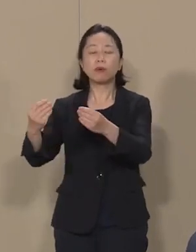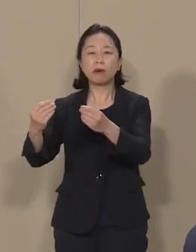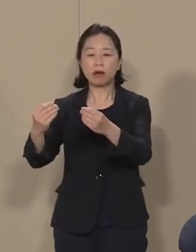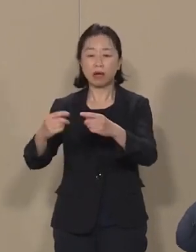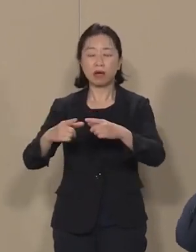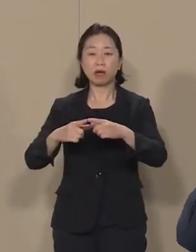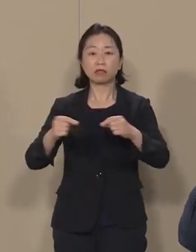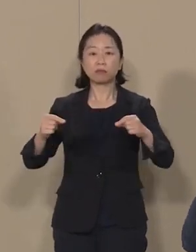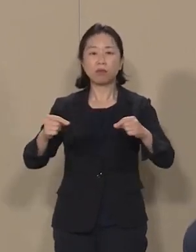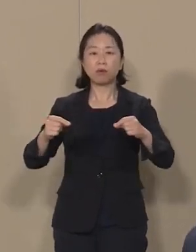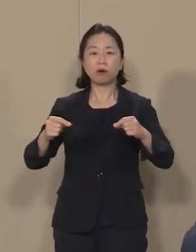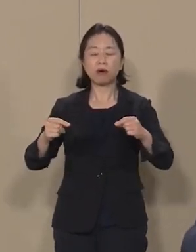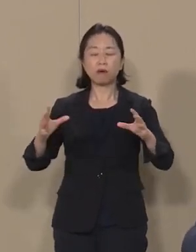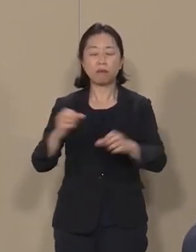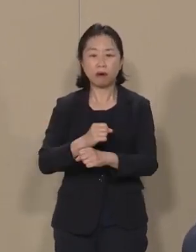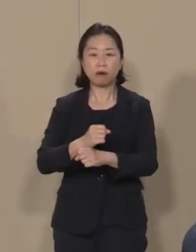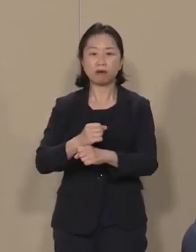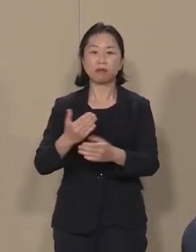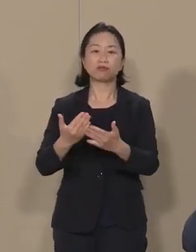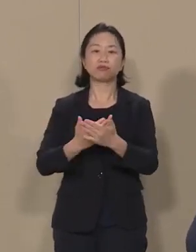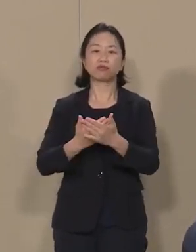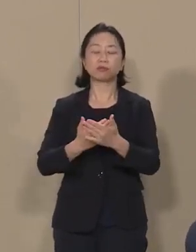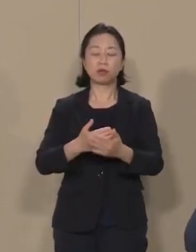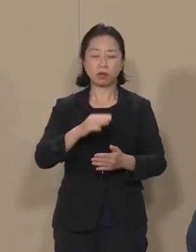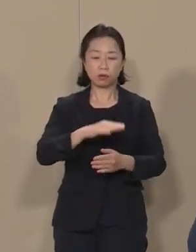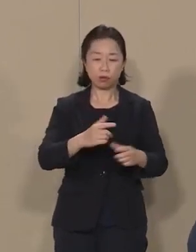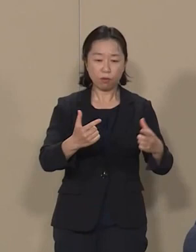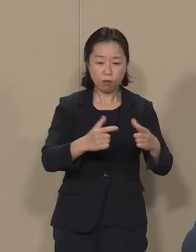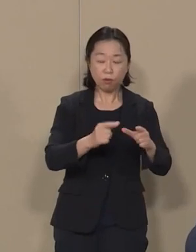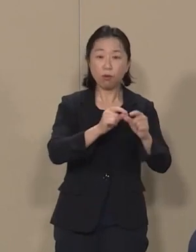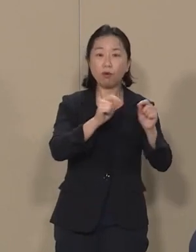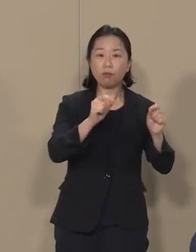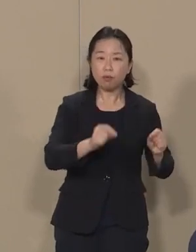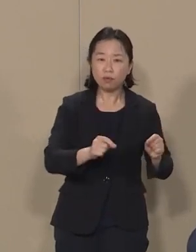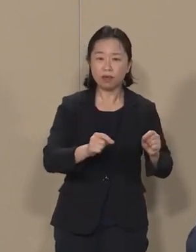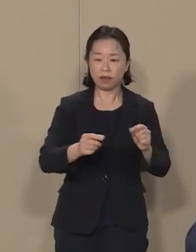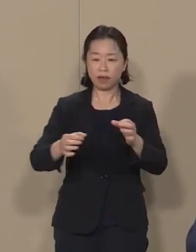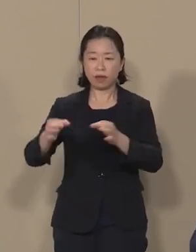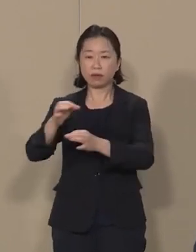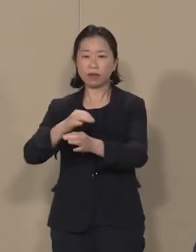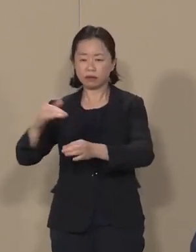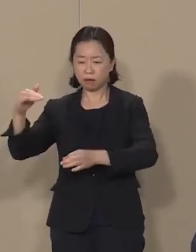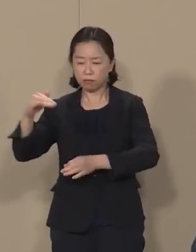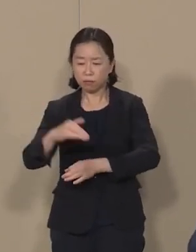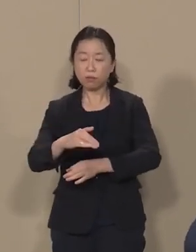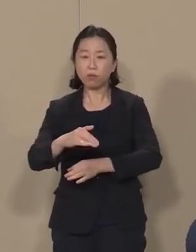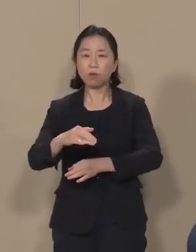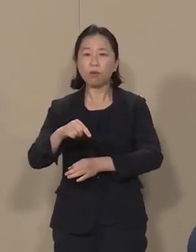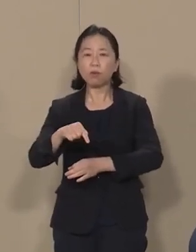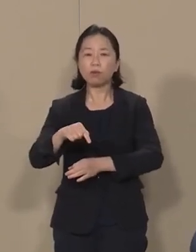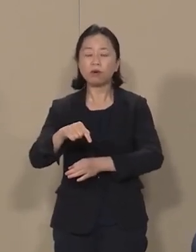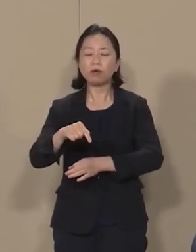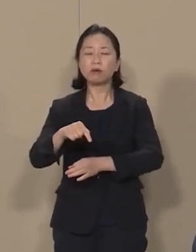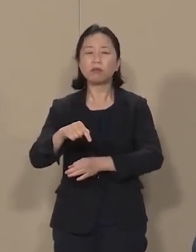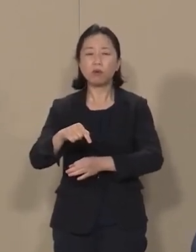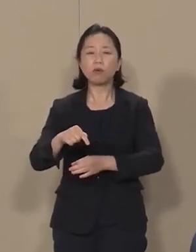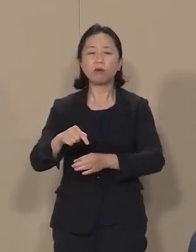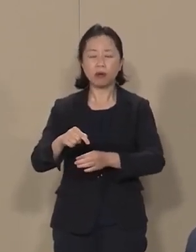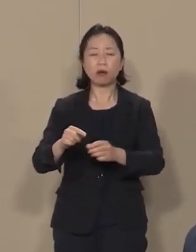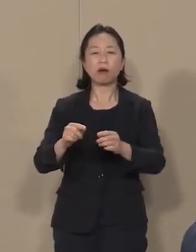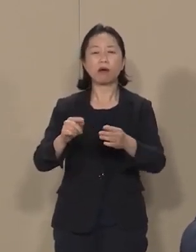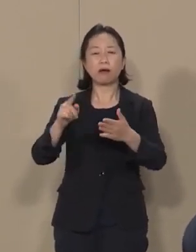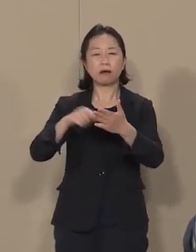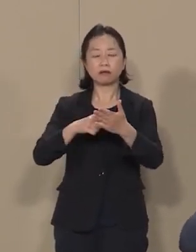ます少子化問題もそして堕ちるとこまで堕ちた経済問題もすべて懸案が先送りが今の自民党